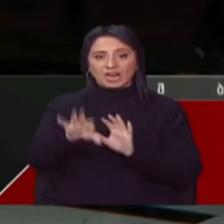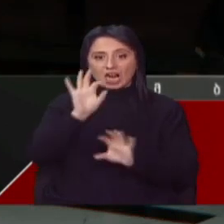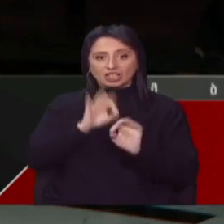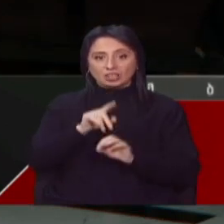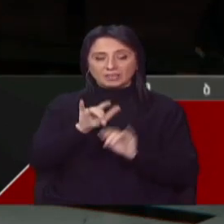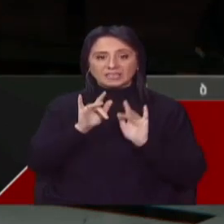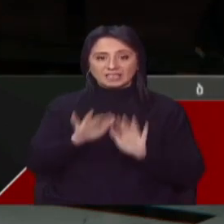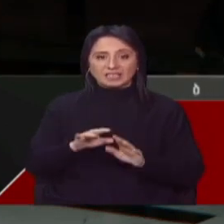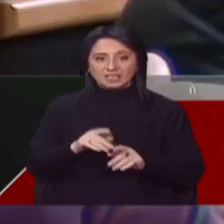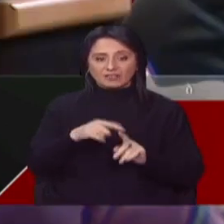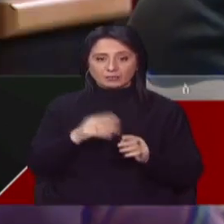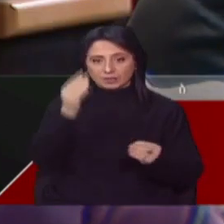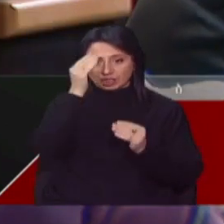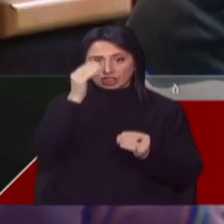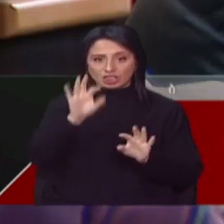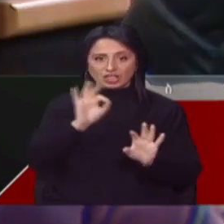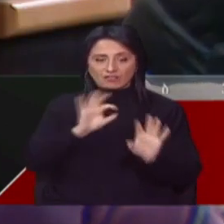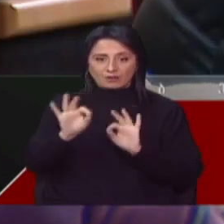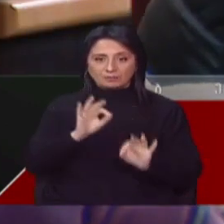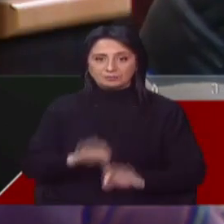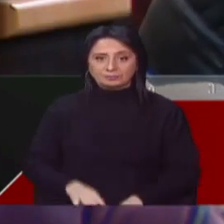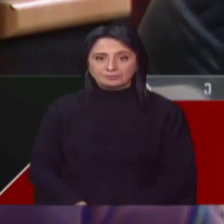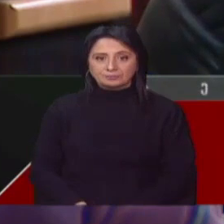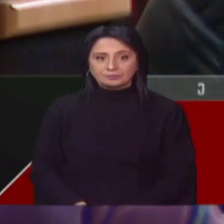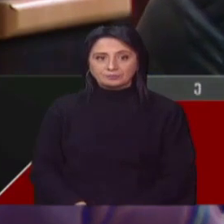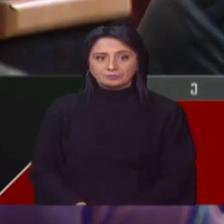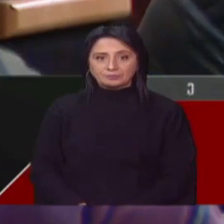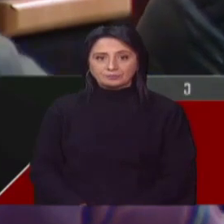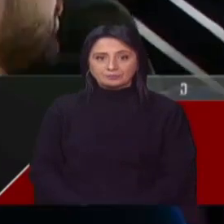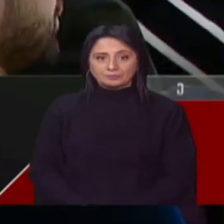მათ საქმეზე საჯულთა შერჩევა მიმდინარეობს.